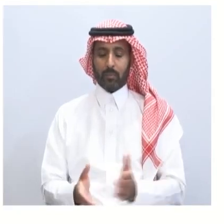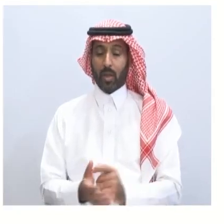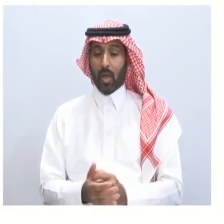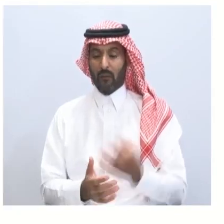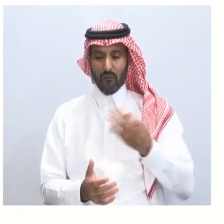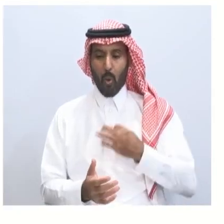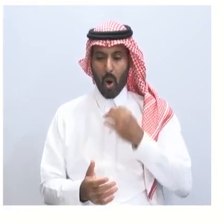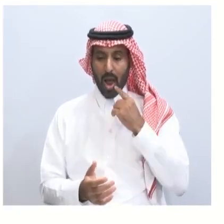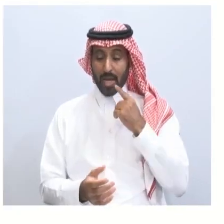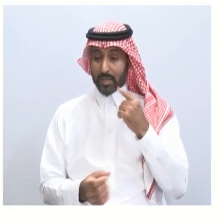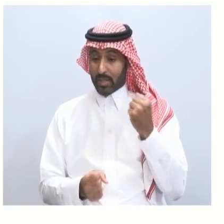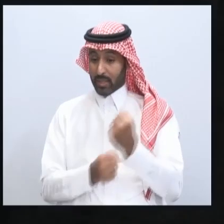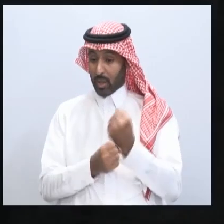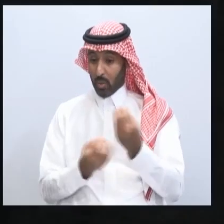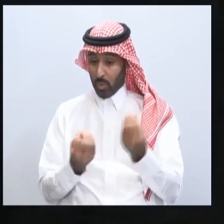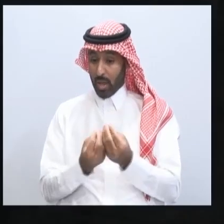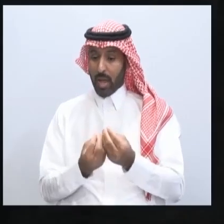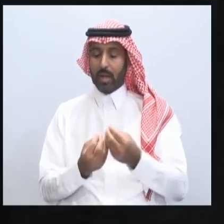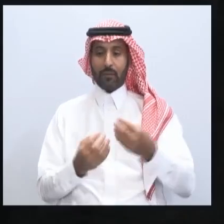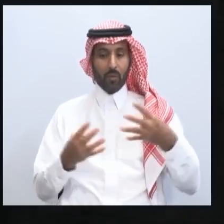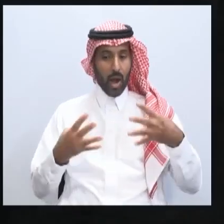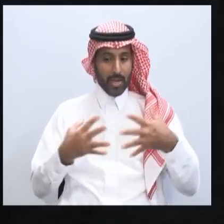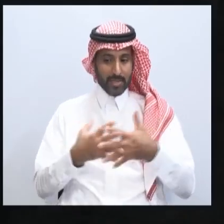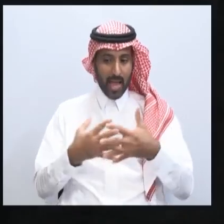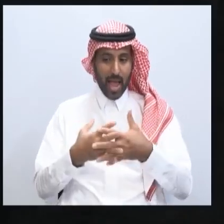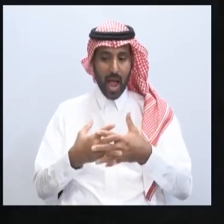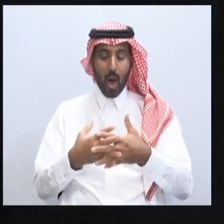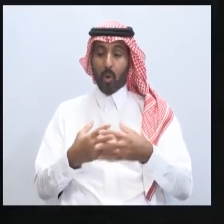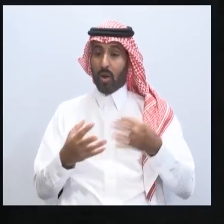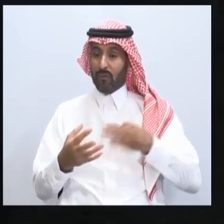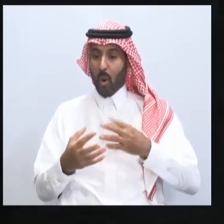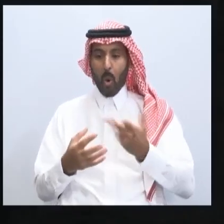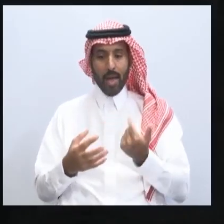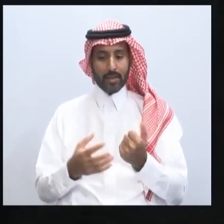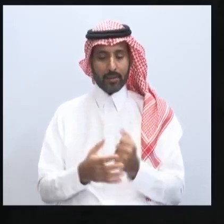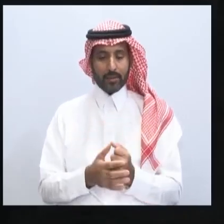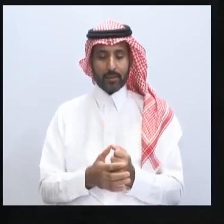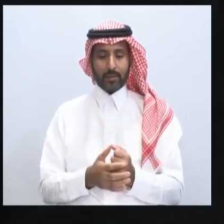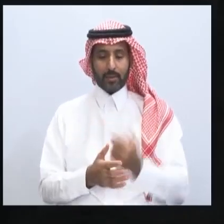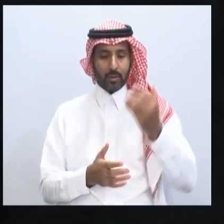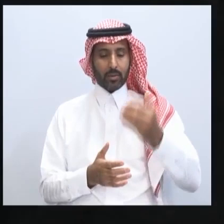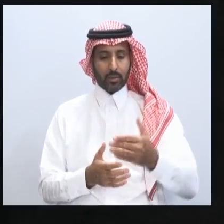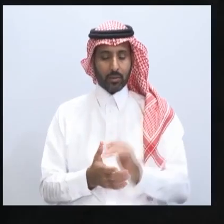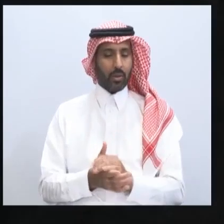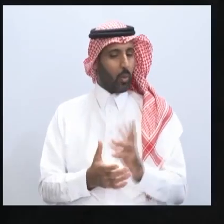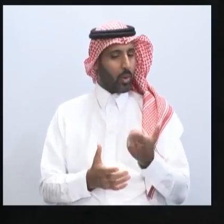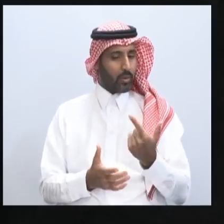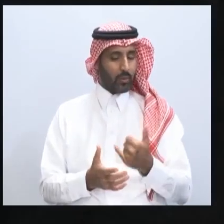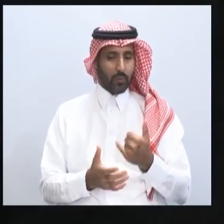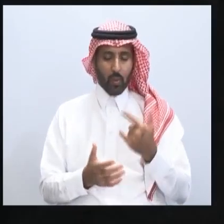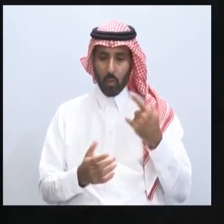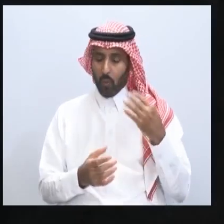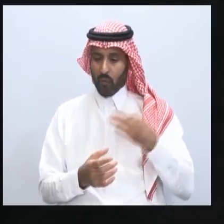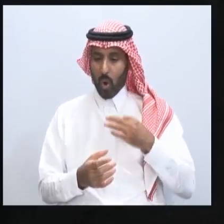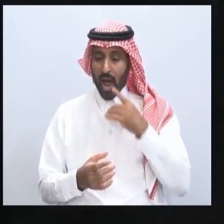العقاب من خلال الفيديو السابق نستنتج سويا فوائد التعاون ما هي فوائد